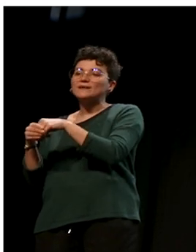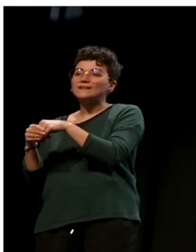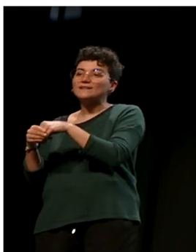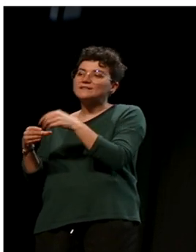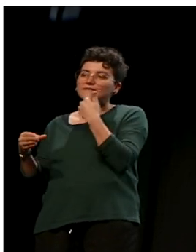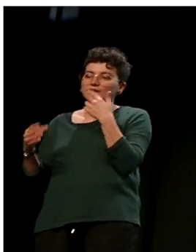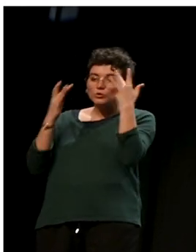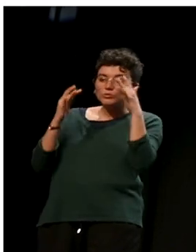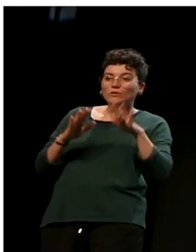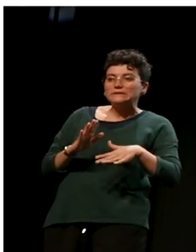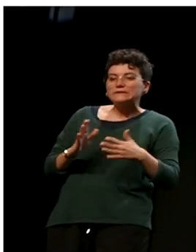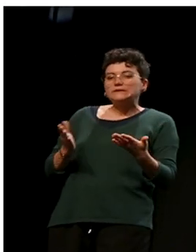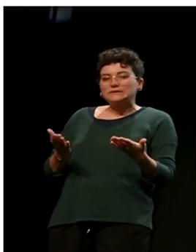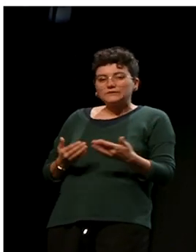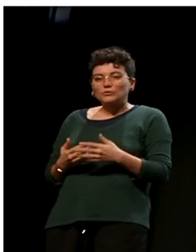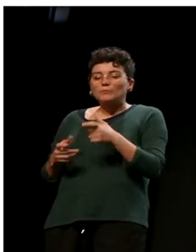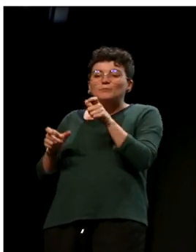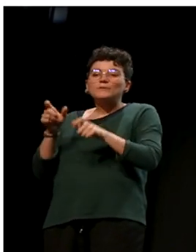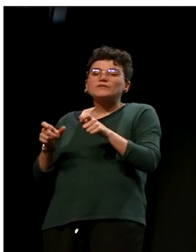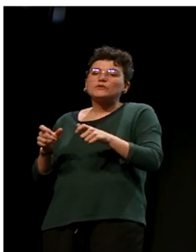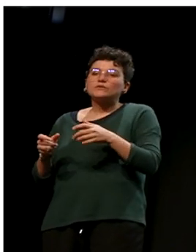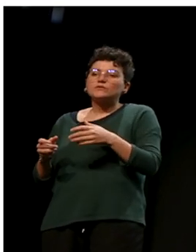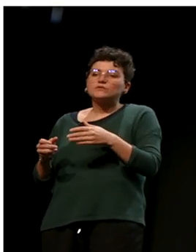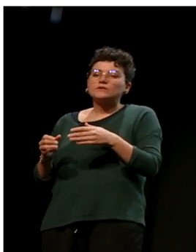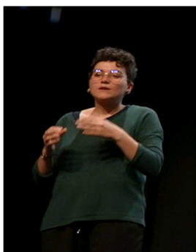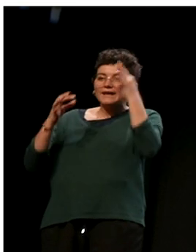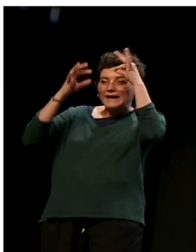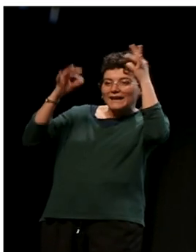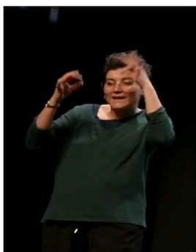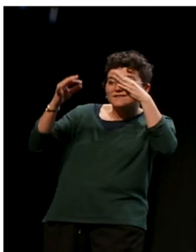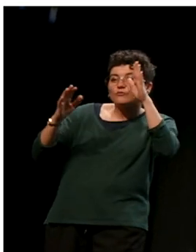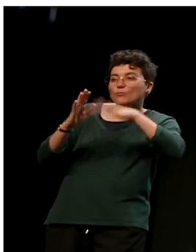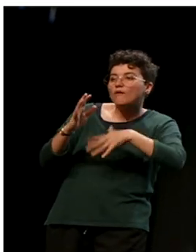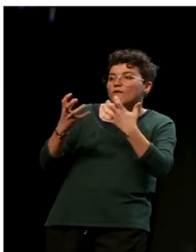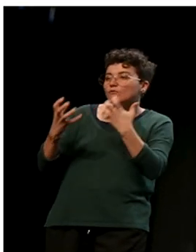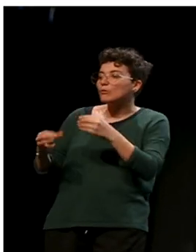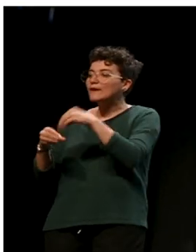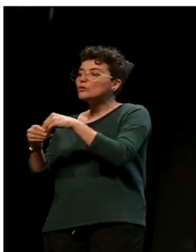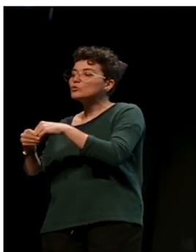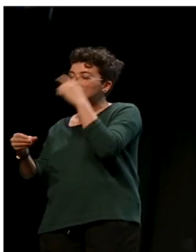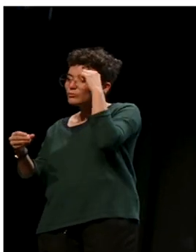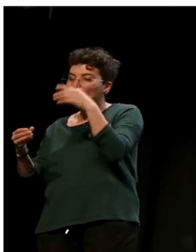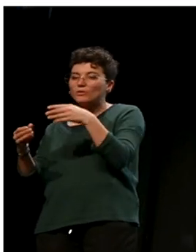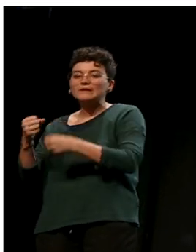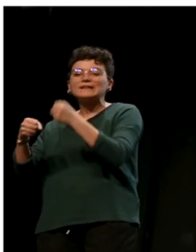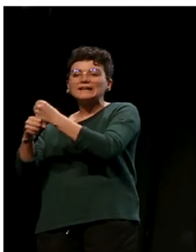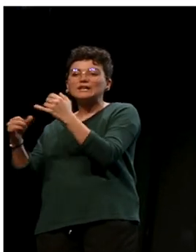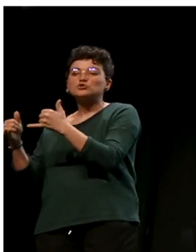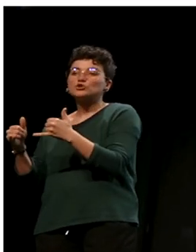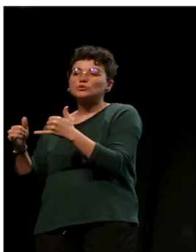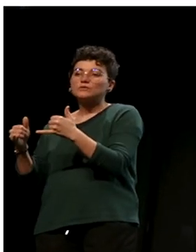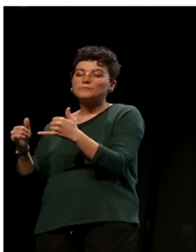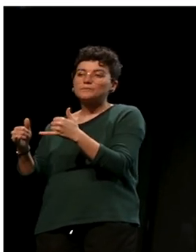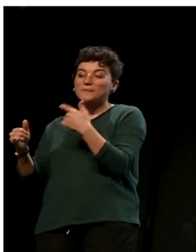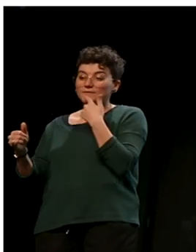créatifs et qui vont faire plus, qui vont plus chercher de l'économie là-dedans, c'est-à-dire que ça coûtera moins cher, on produira plus, on aura plus de jeux. On va un